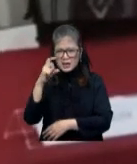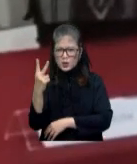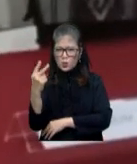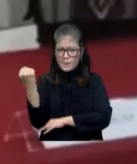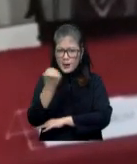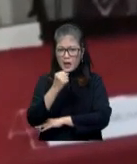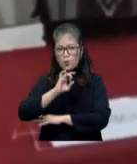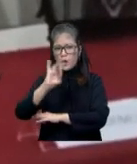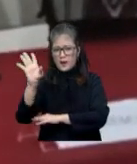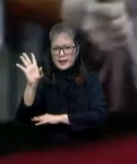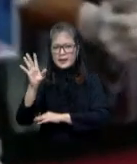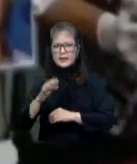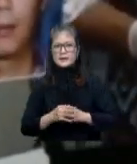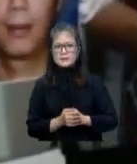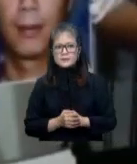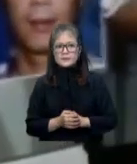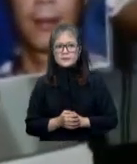Andreas Affandi inews